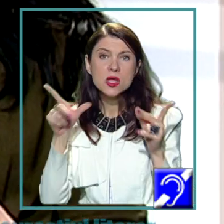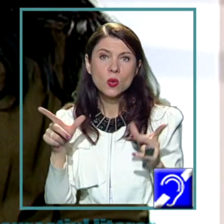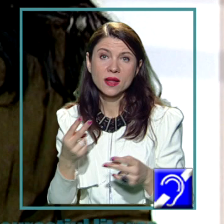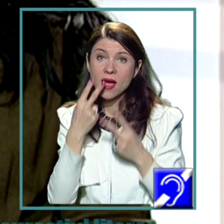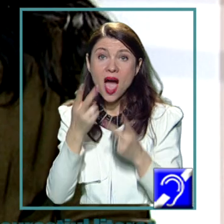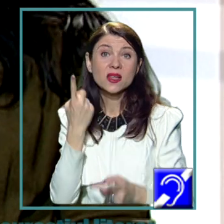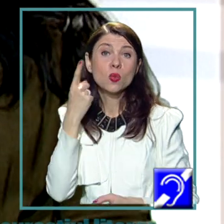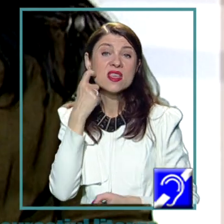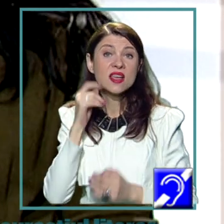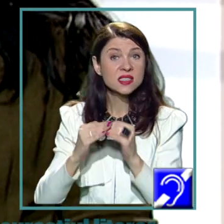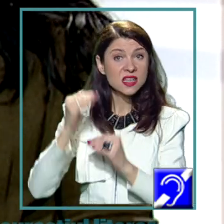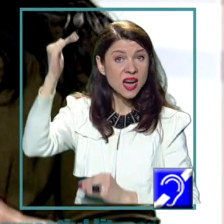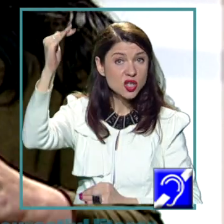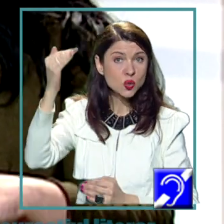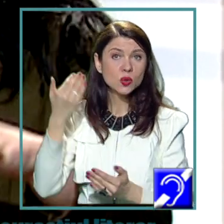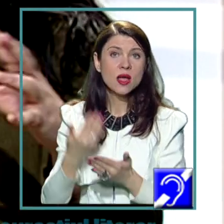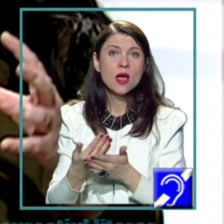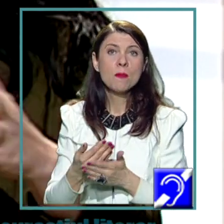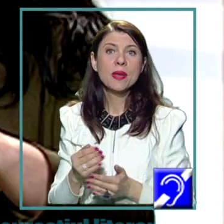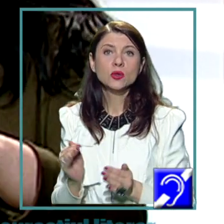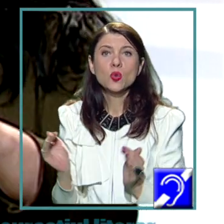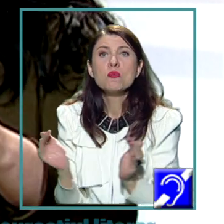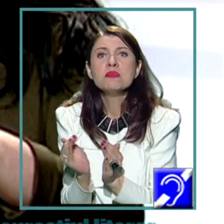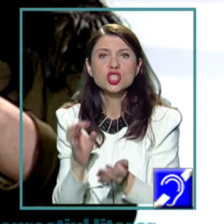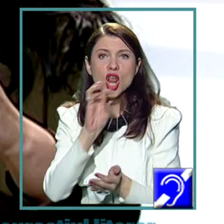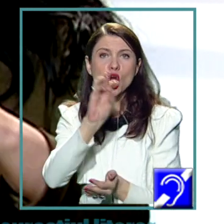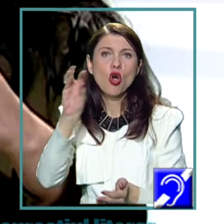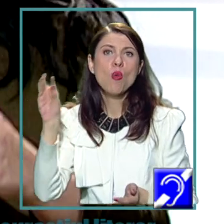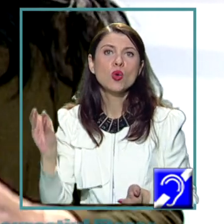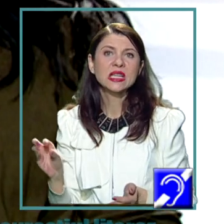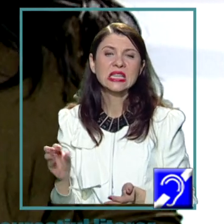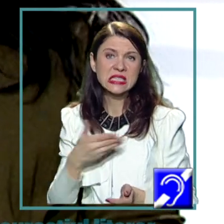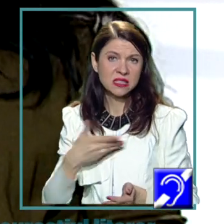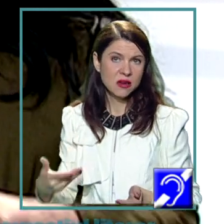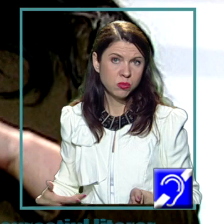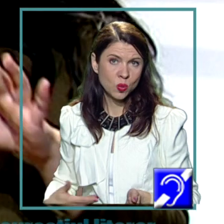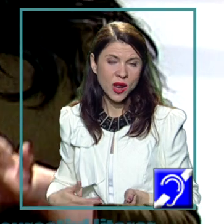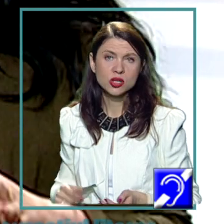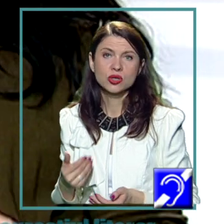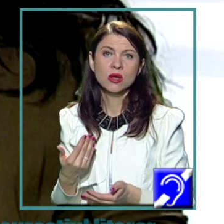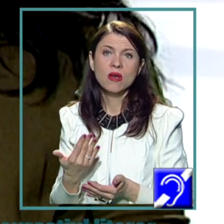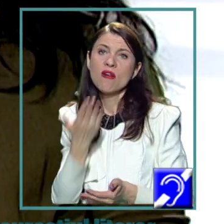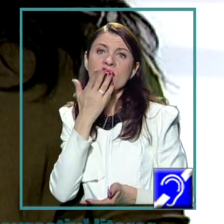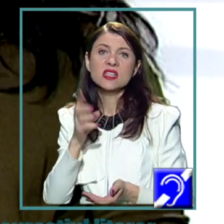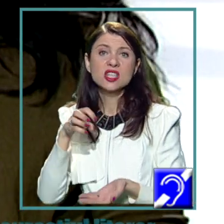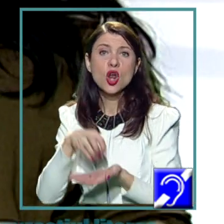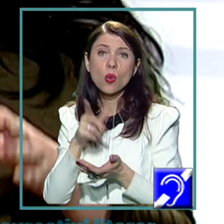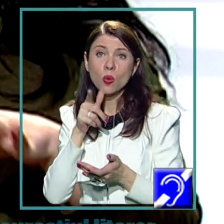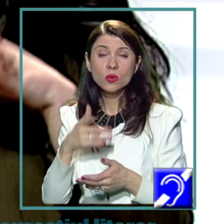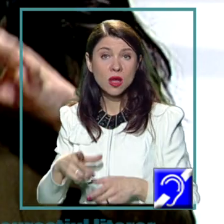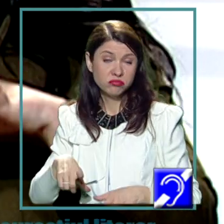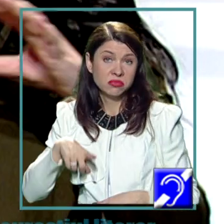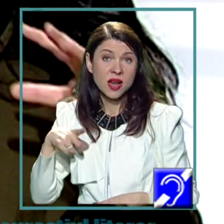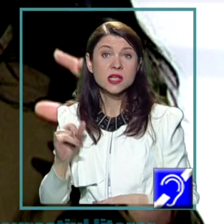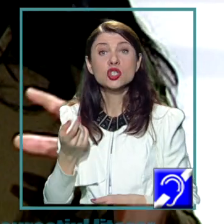un interes crescut al micilor comunități, să spunem, ale cartierelor față de locul în care trăiesc, dar și